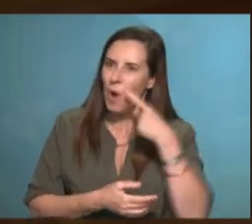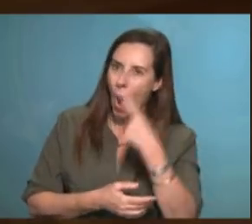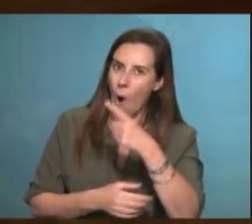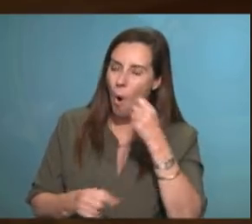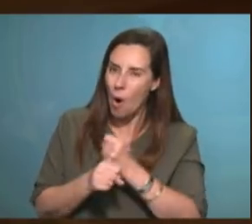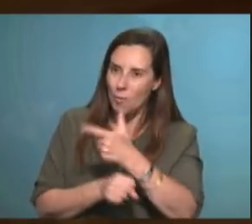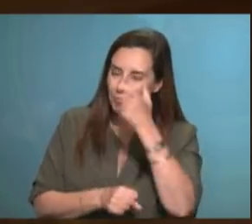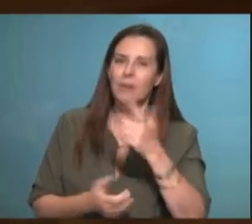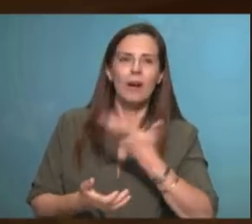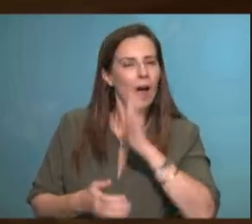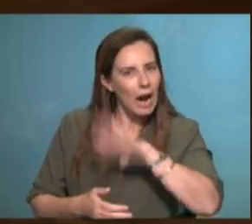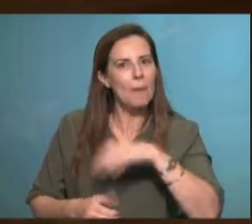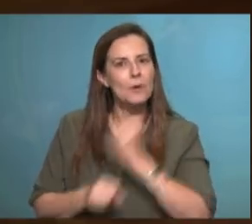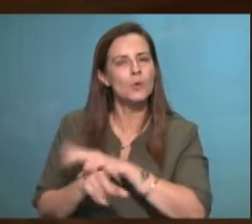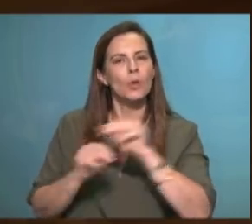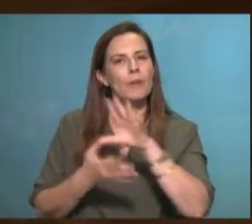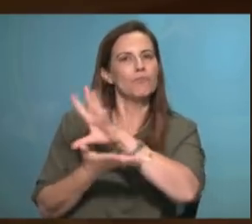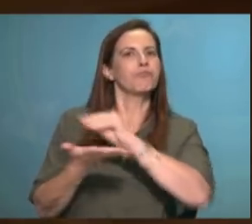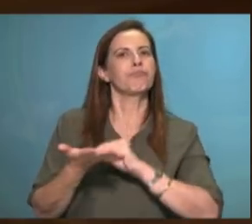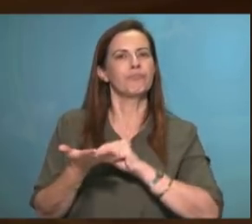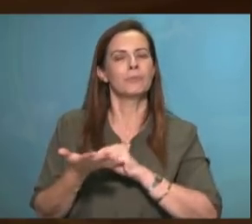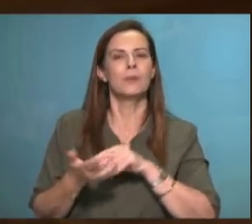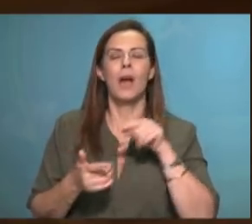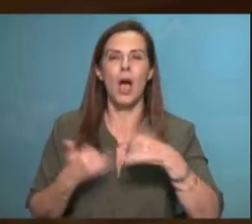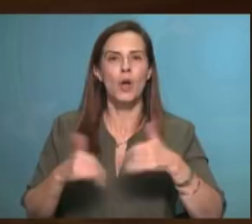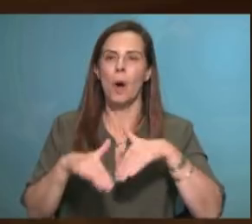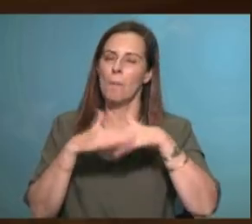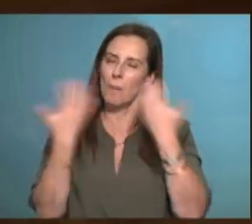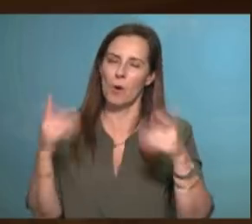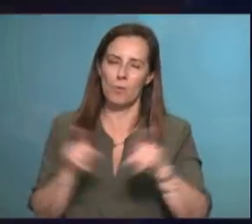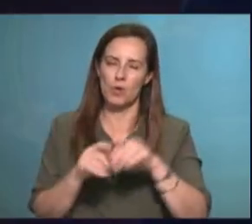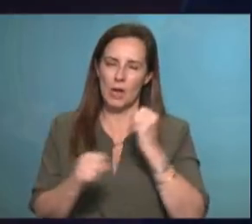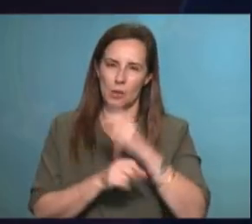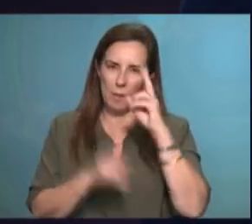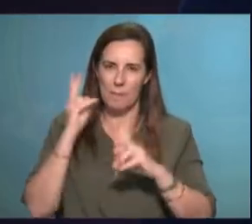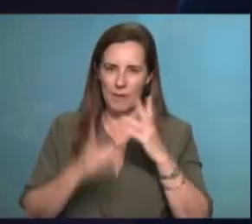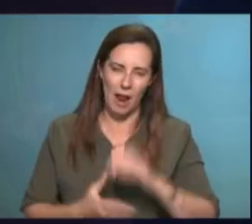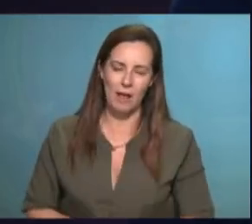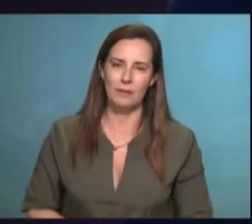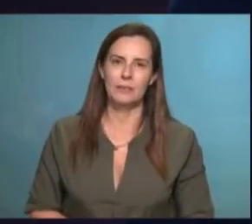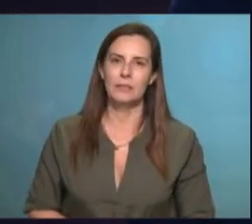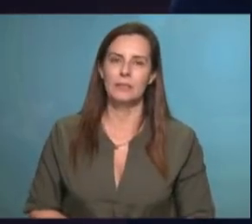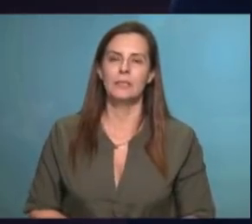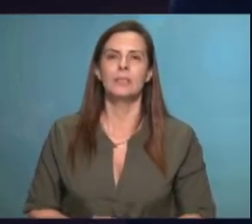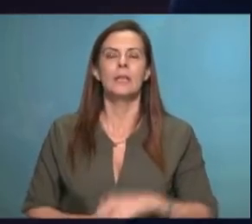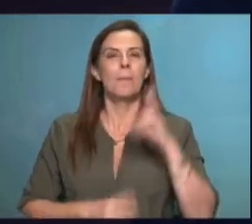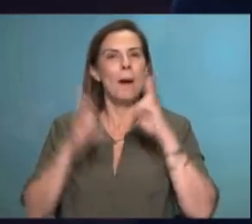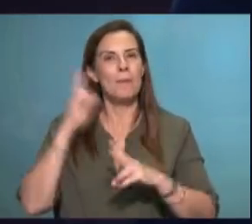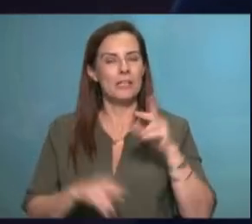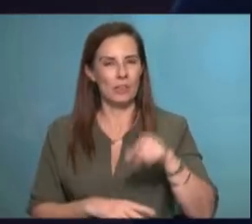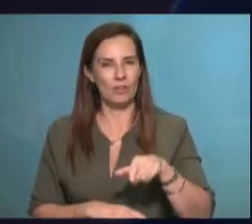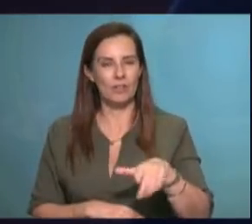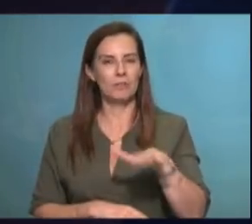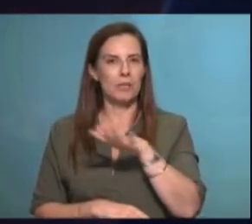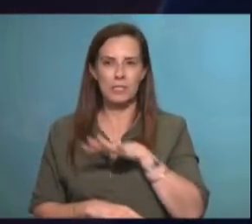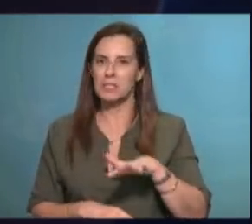השראה בעקבות הפיגוע הרצחני הזה כאן הבוקר באזור התעשייה ברקן. באזור התעשייה הזה, קרמל נחשב